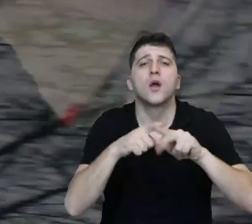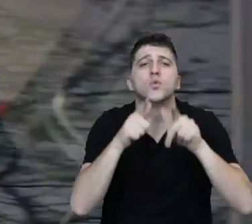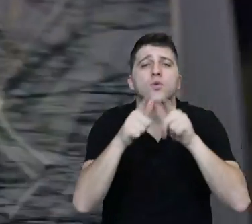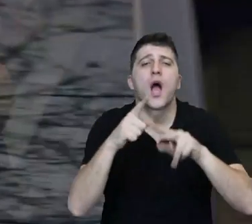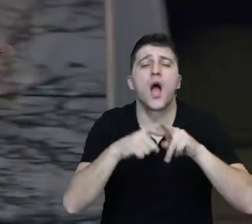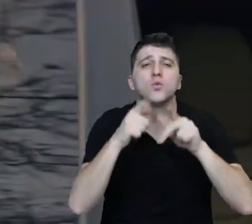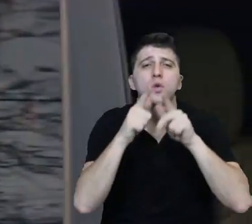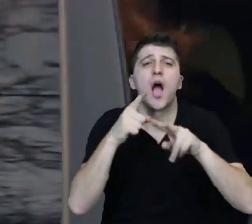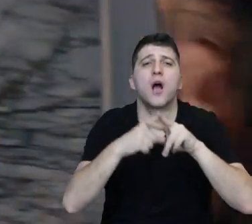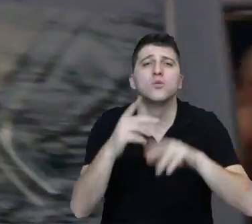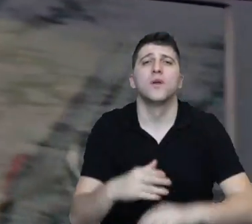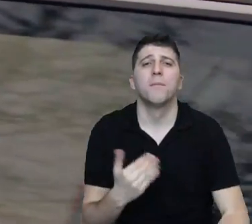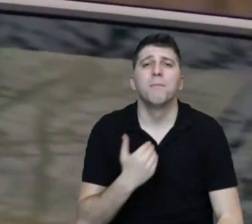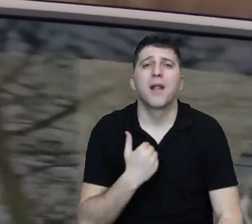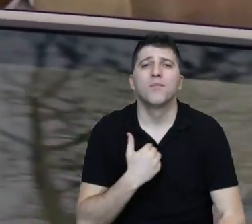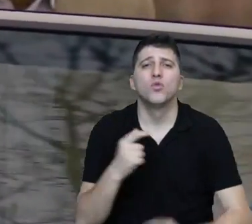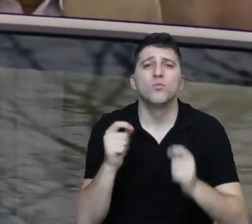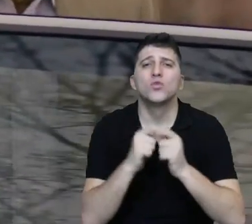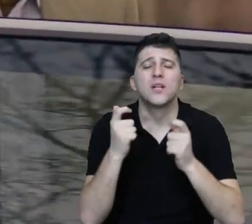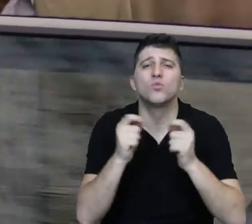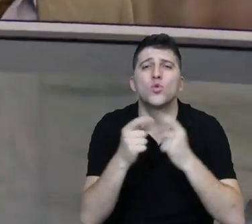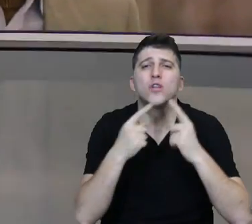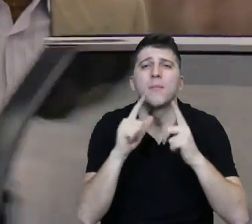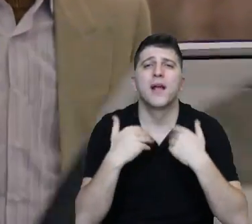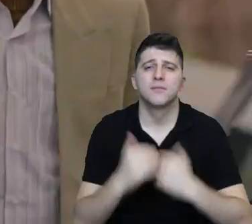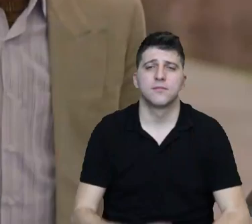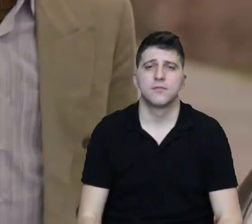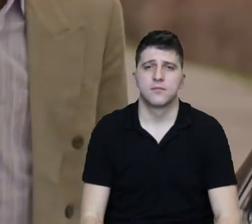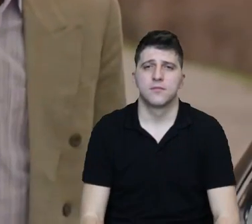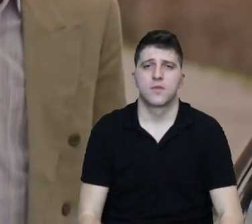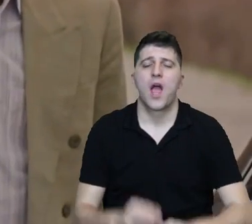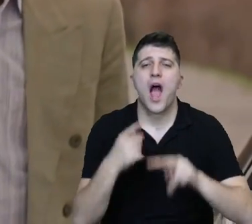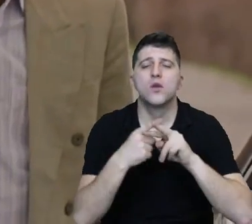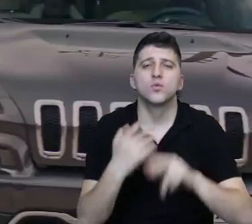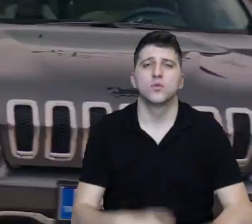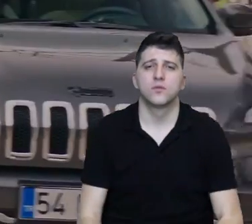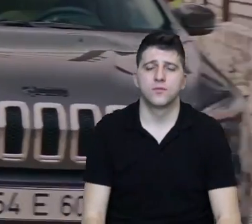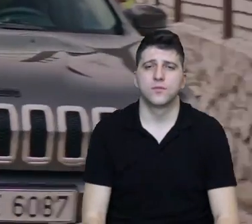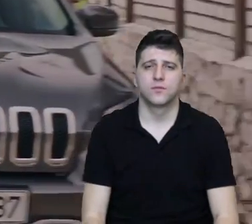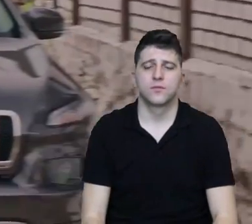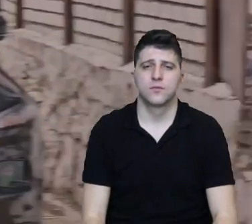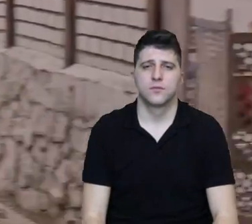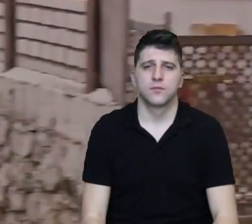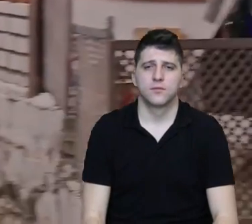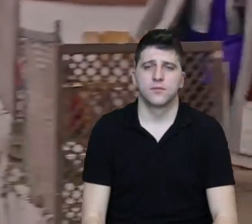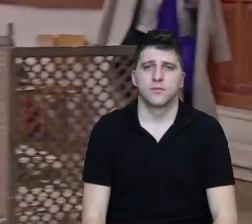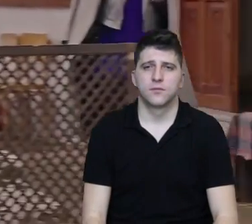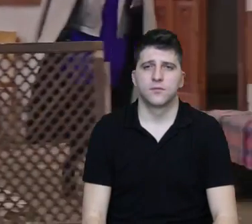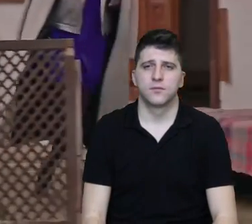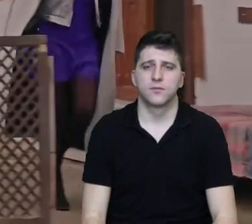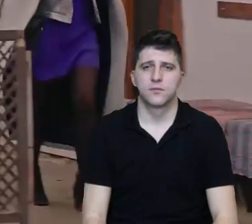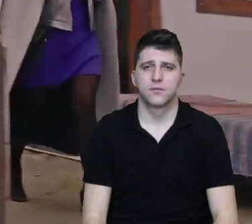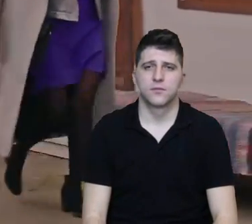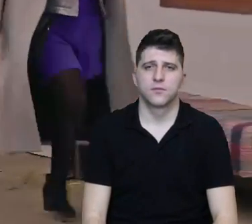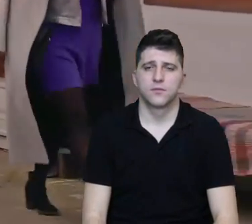Aysu, Aysu benim Burcu nerede? Burcu'yla konuşmam lazım. Oral'da dökülüyor. Aysu. Burcu omuzlarında gri bir trenç